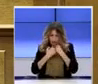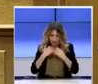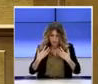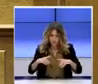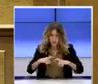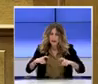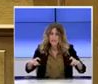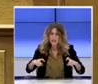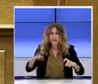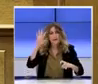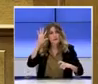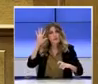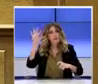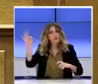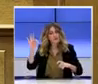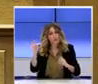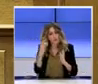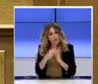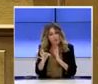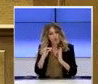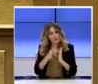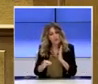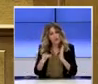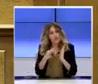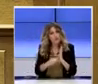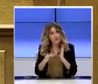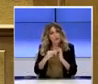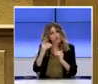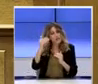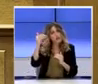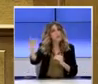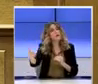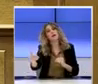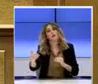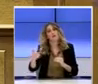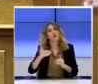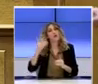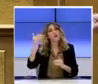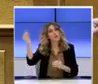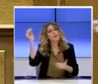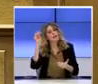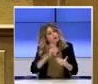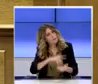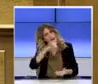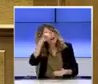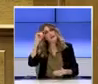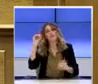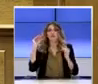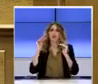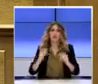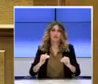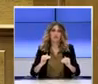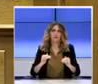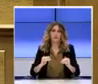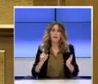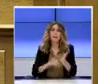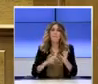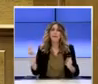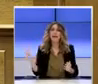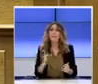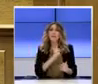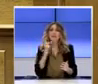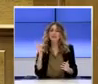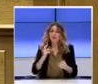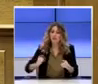συνεχίζει να προβλέπεται δύσκολο. Και η κοινωνία και η χώρα πρέπει να σταθούν όρθιες. Οι επιστήμονες, δεν τα λέμε εμείς, σε όλο τον κόσμο,